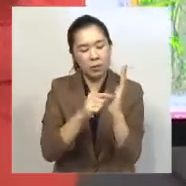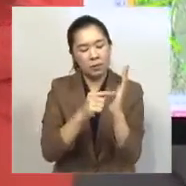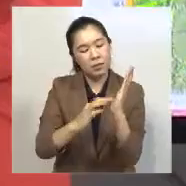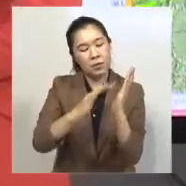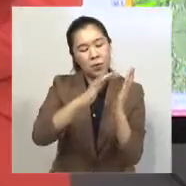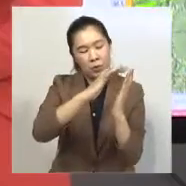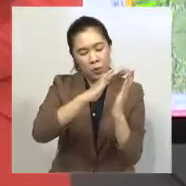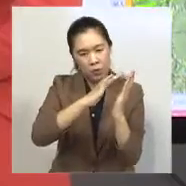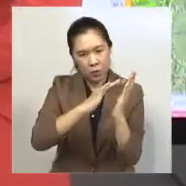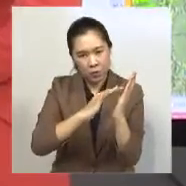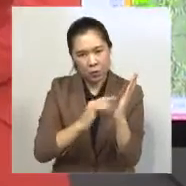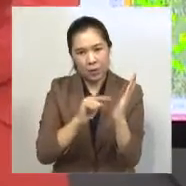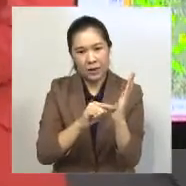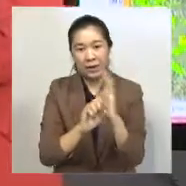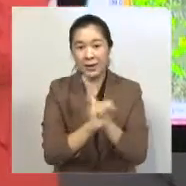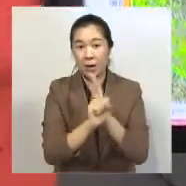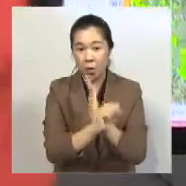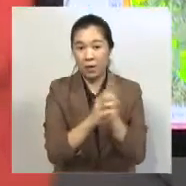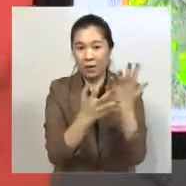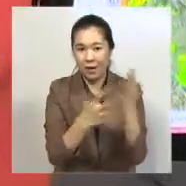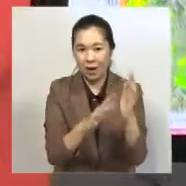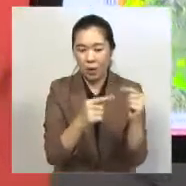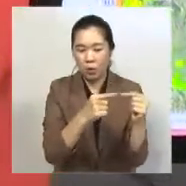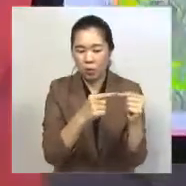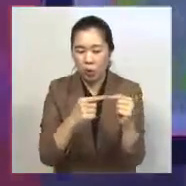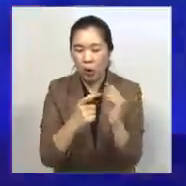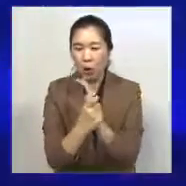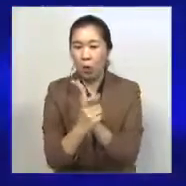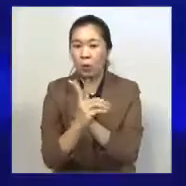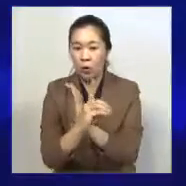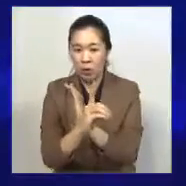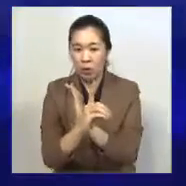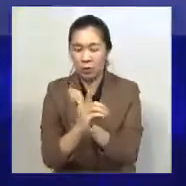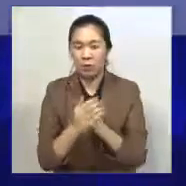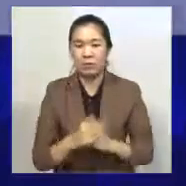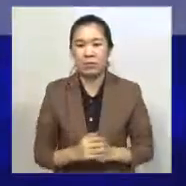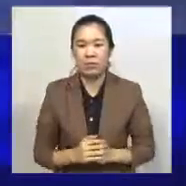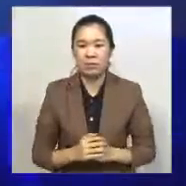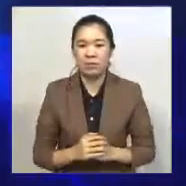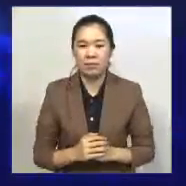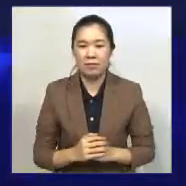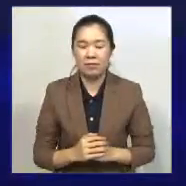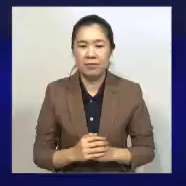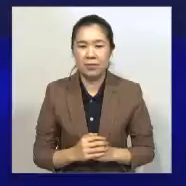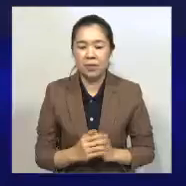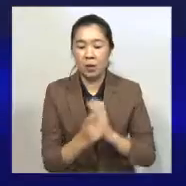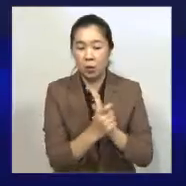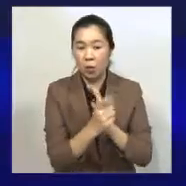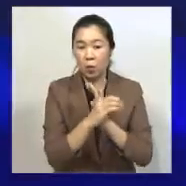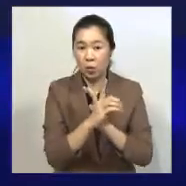าพอสกลนครผ่านไปเนี่ยก็จะเป็นอุดรธานีละ นะ เพราะว่าพื้นที่มันจะลงมาด้านนี้นะครับอุดรธ